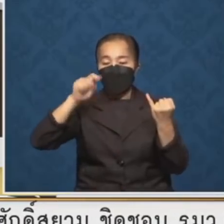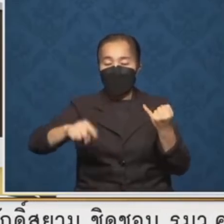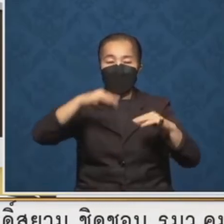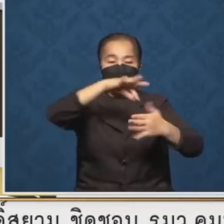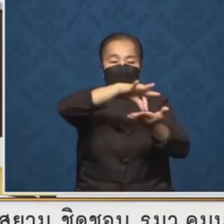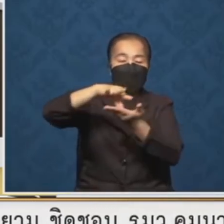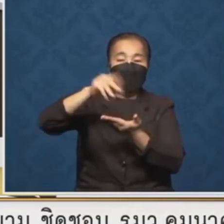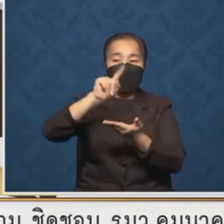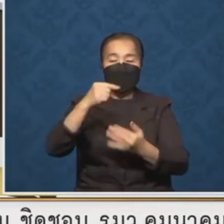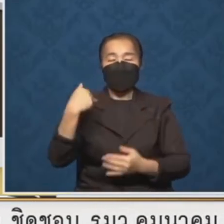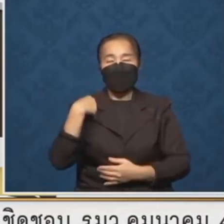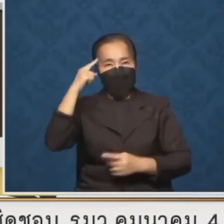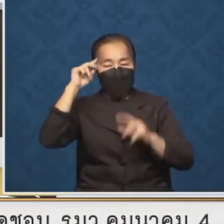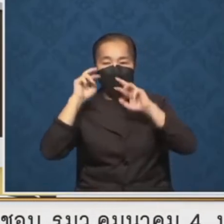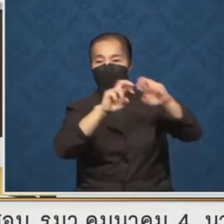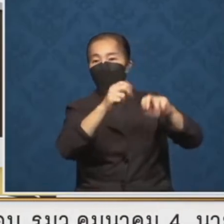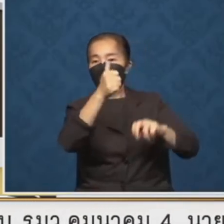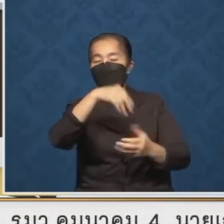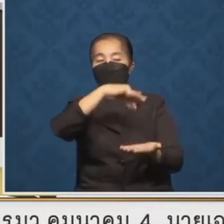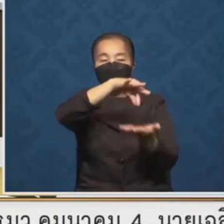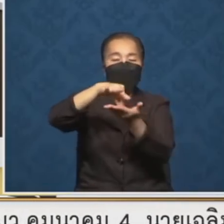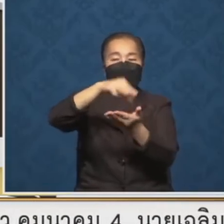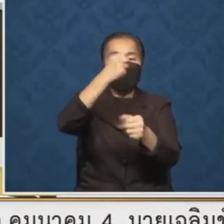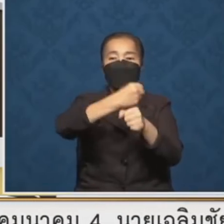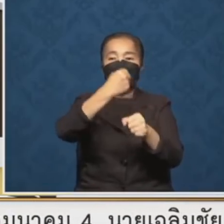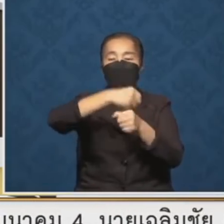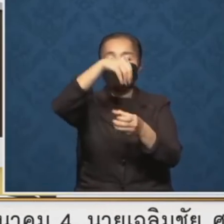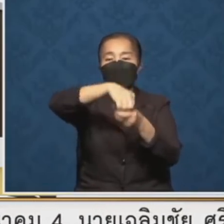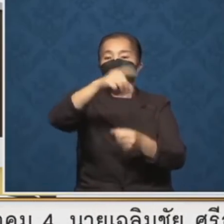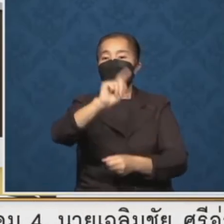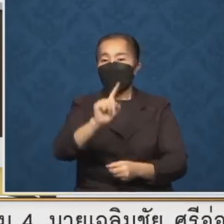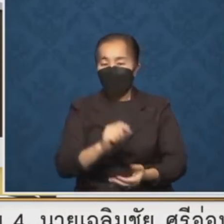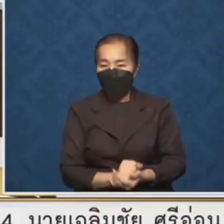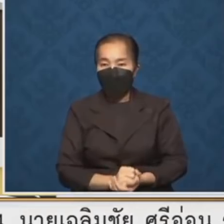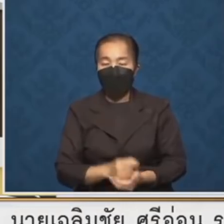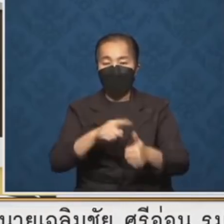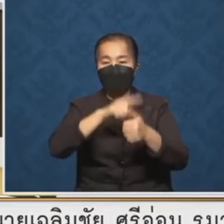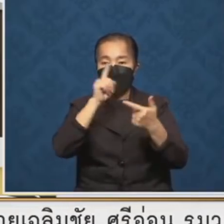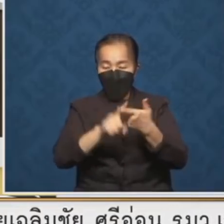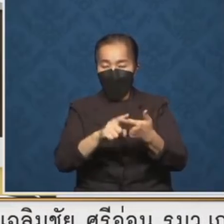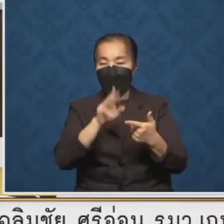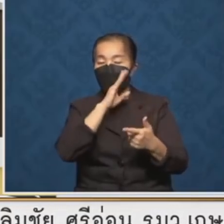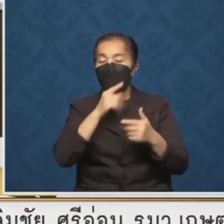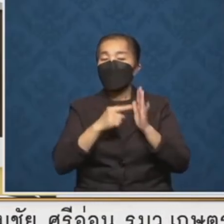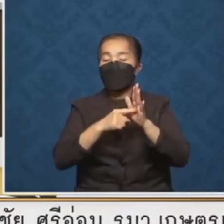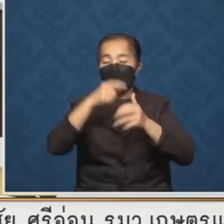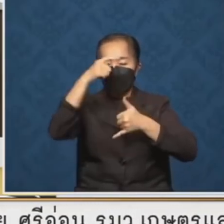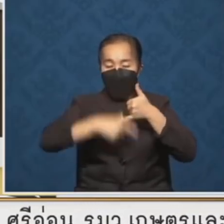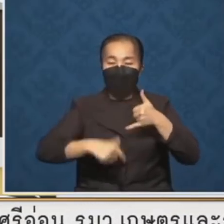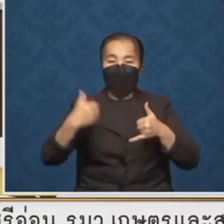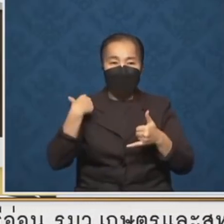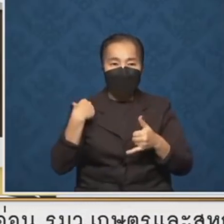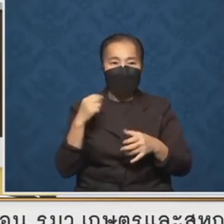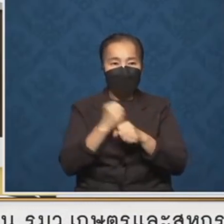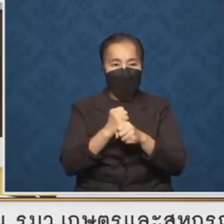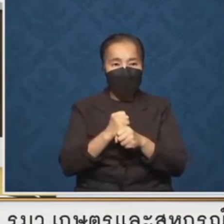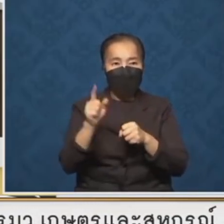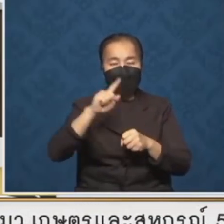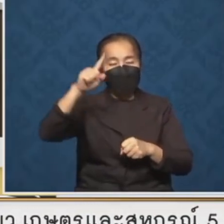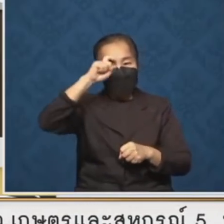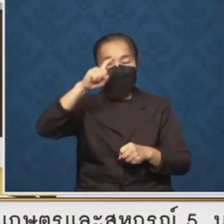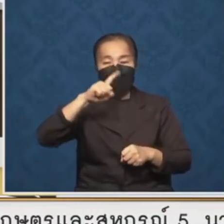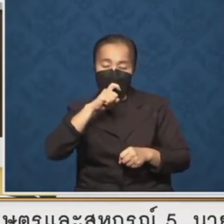ก็อาจจะสันนิษฐานได้แล้วว่านาย A ทำงานที่ไหนและนาย A มักจะเจอกับนาย B ตอนวันเสาร์อาทิตย์เ